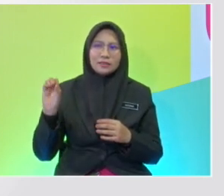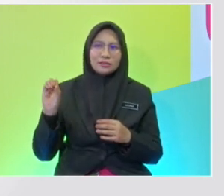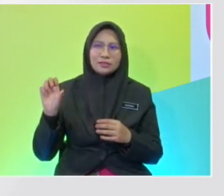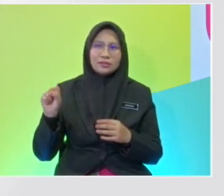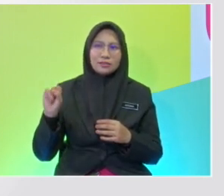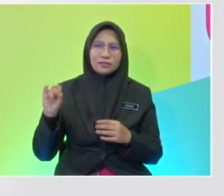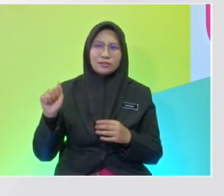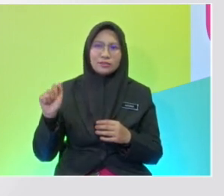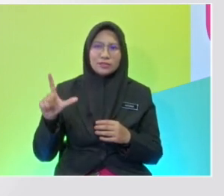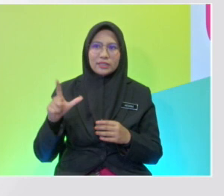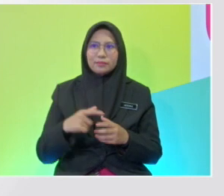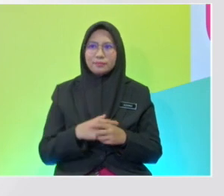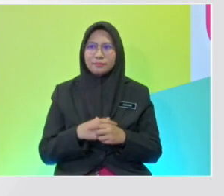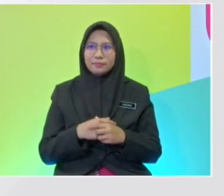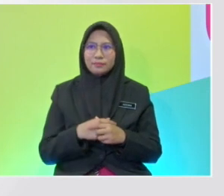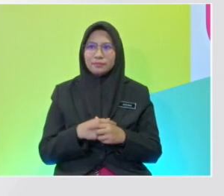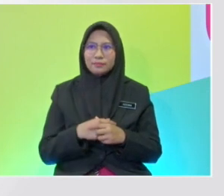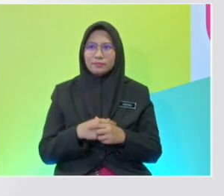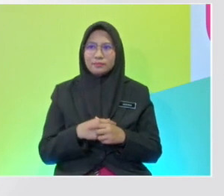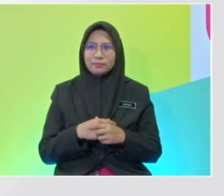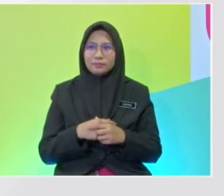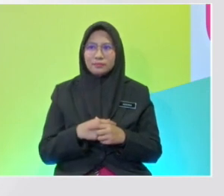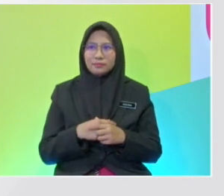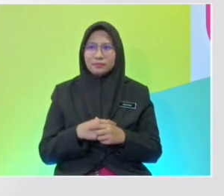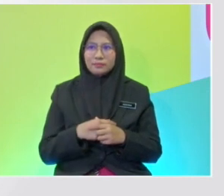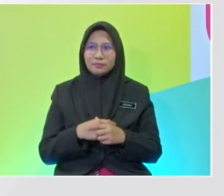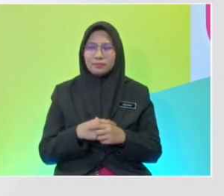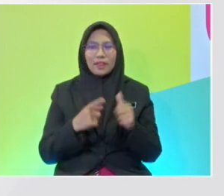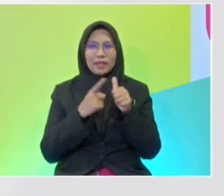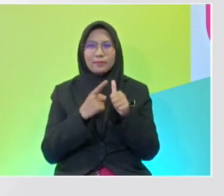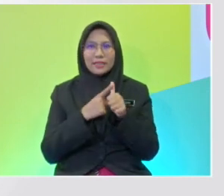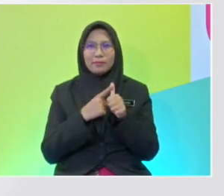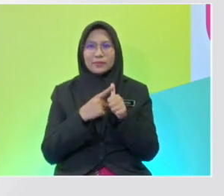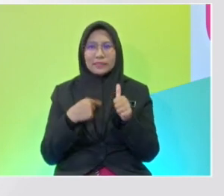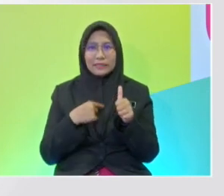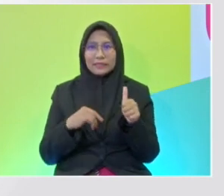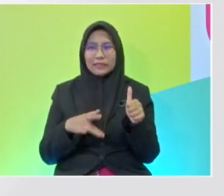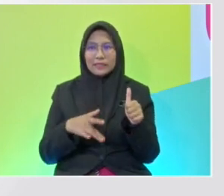ee jenis bentuk yang sesuai Oke baik yang pertama